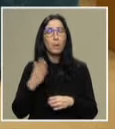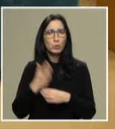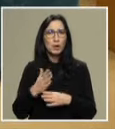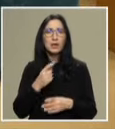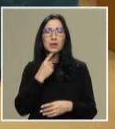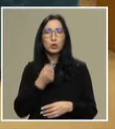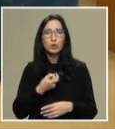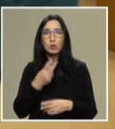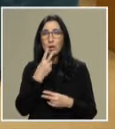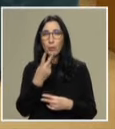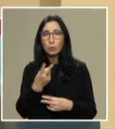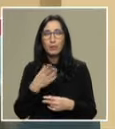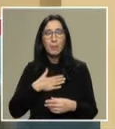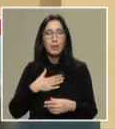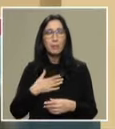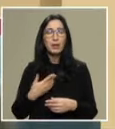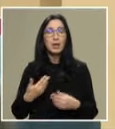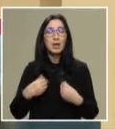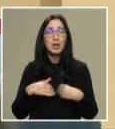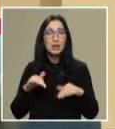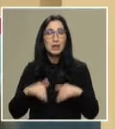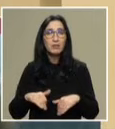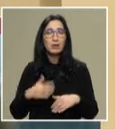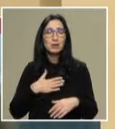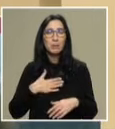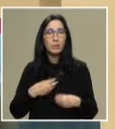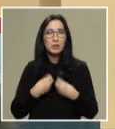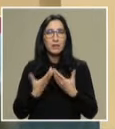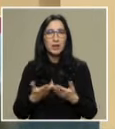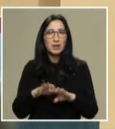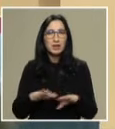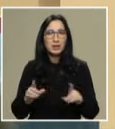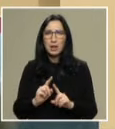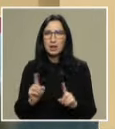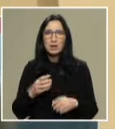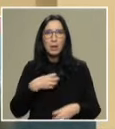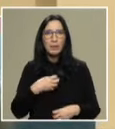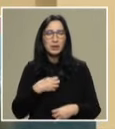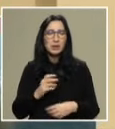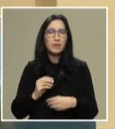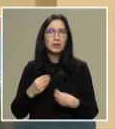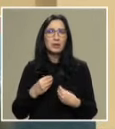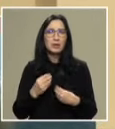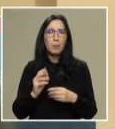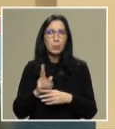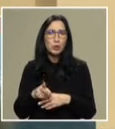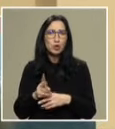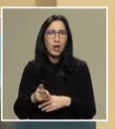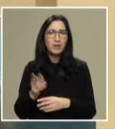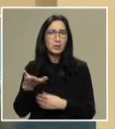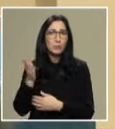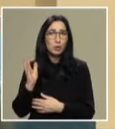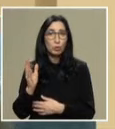години наблюдавам, че при мен идват самозаявени деца, които въобще не се притесняват да посещават психолог. И се мисля,